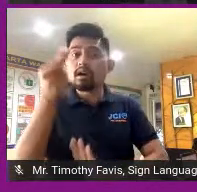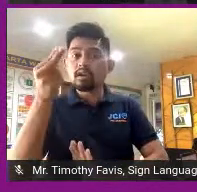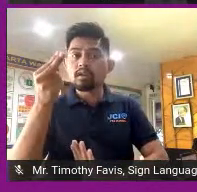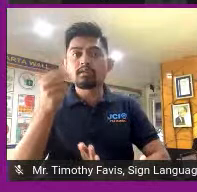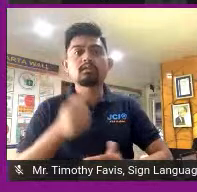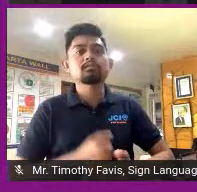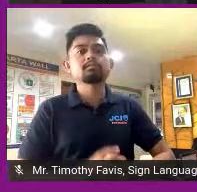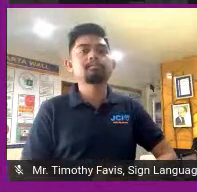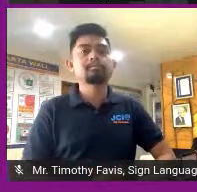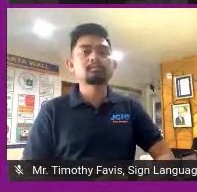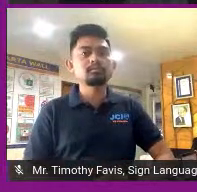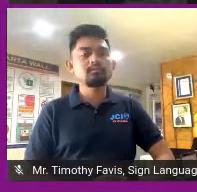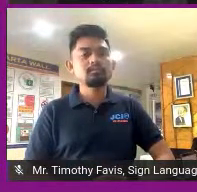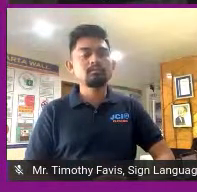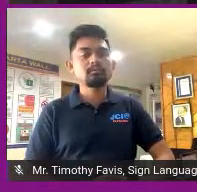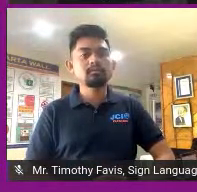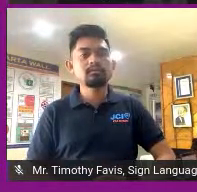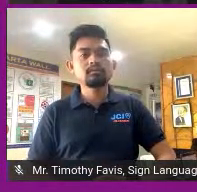bias.